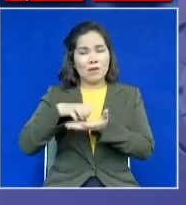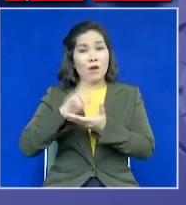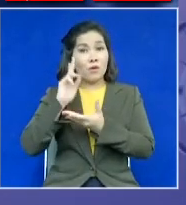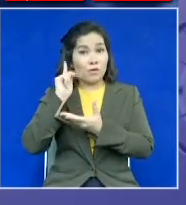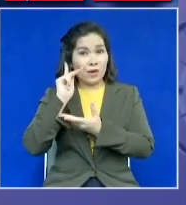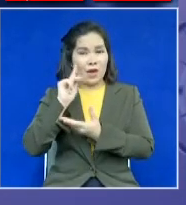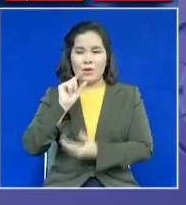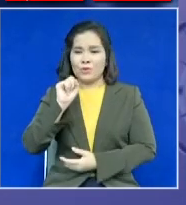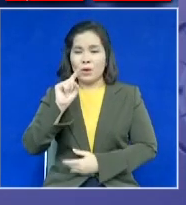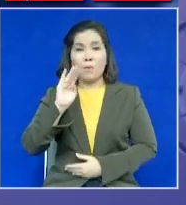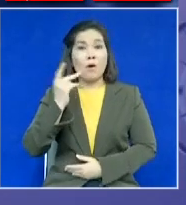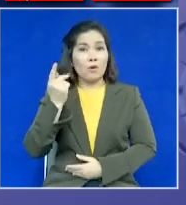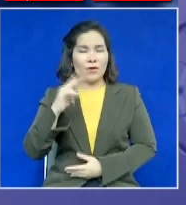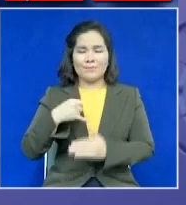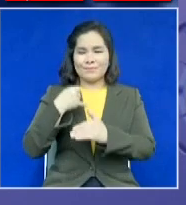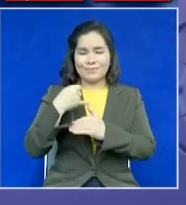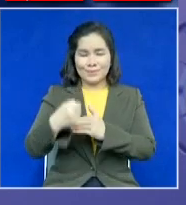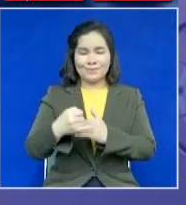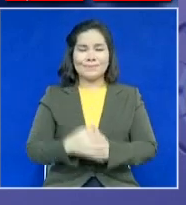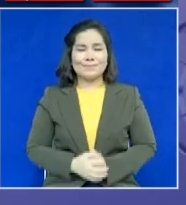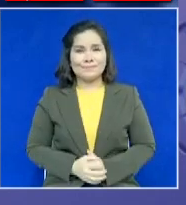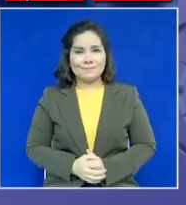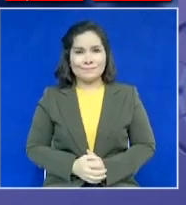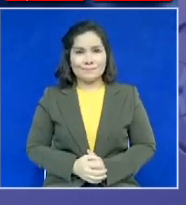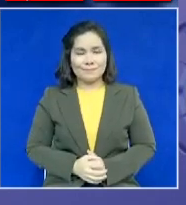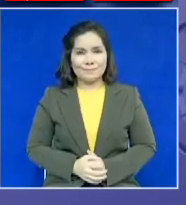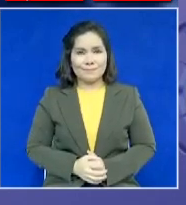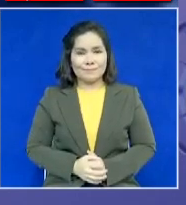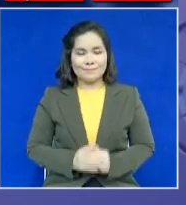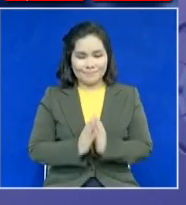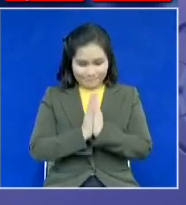ข่าวจากศูนย์บริหารสถานการณ์โควิด-19 แต่เพียงเท่านี้สวัสดีค่ะ